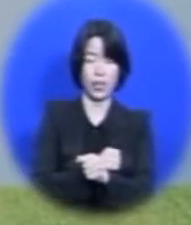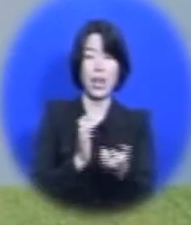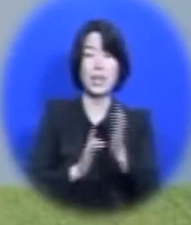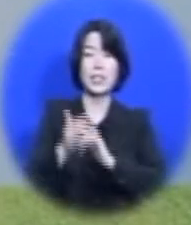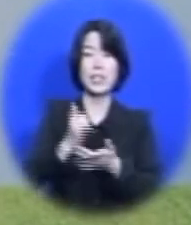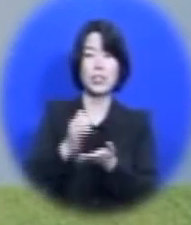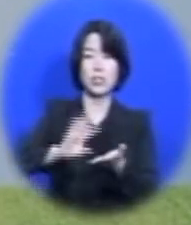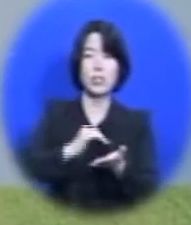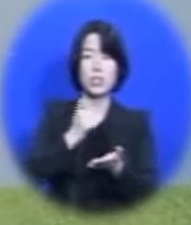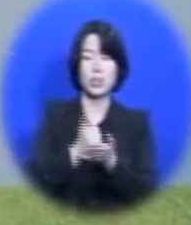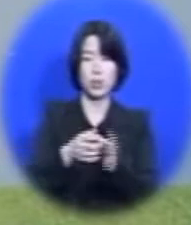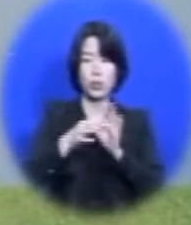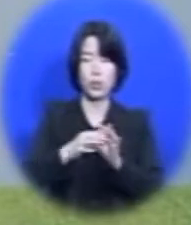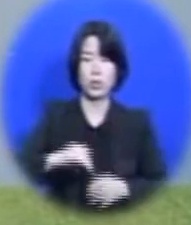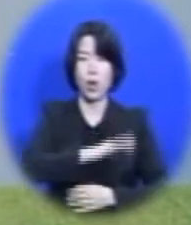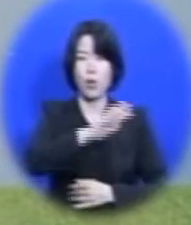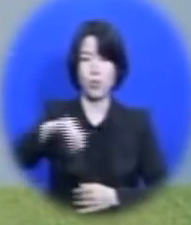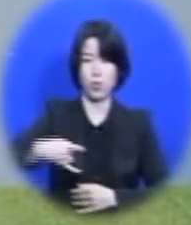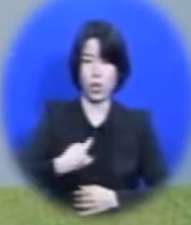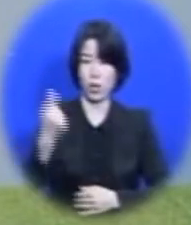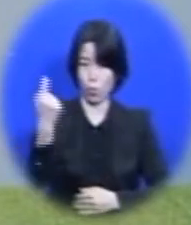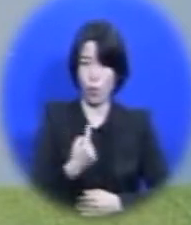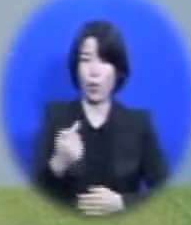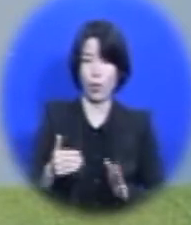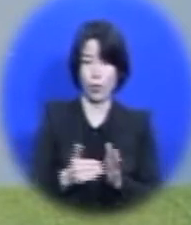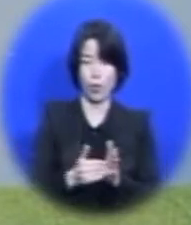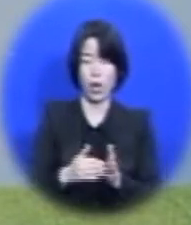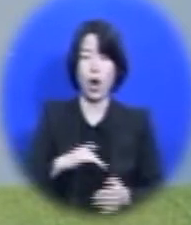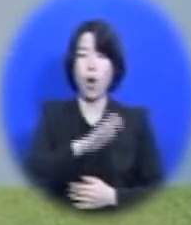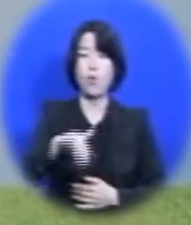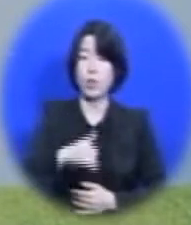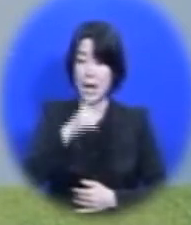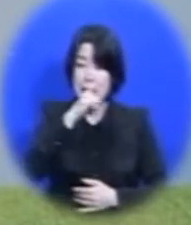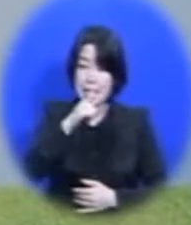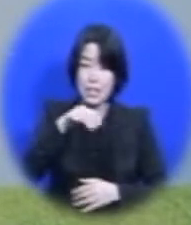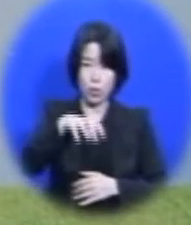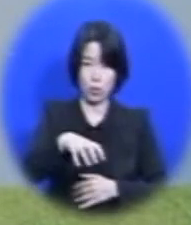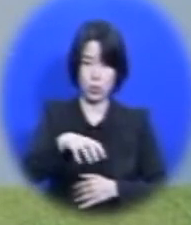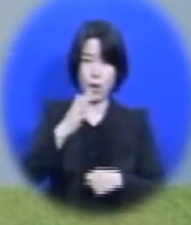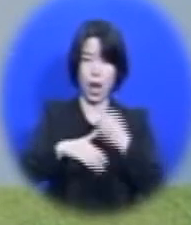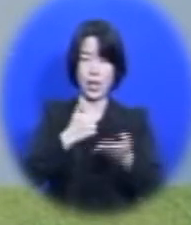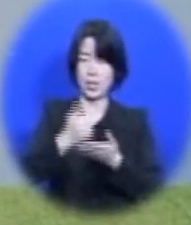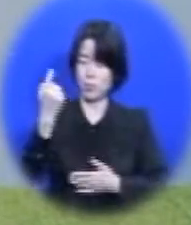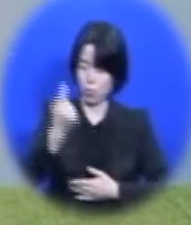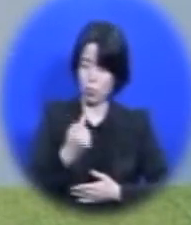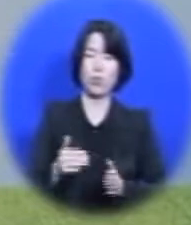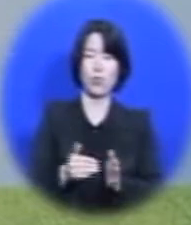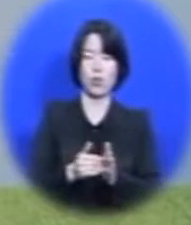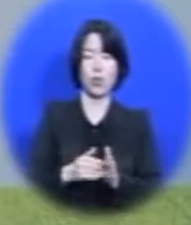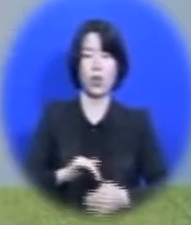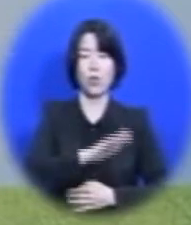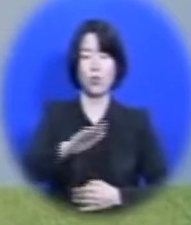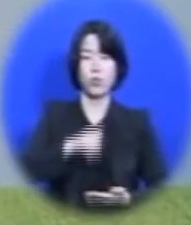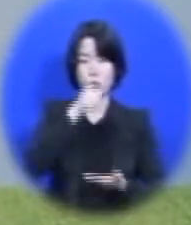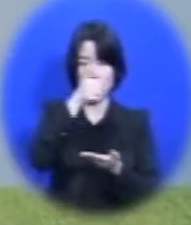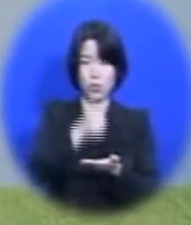예수 그리스도를 통하여 우리에게 오셨습니다. 우리가 있는 자리로 하나님이 오셨습니다. 그리고 우리의